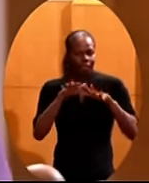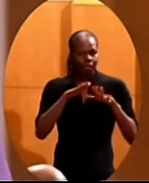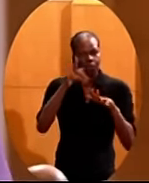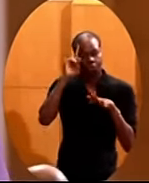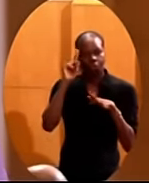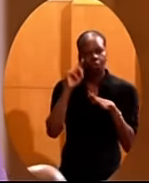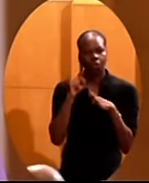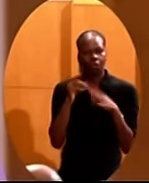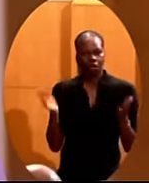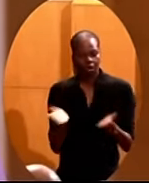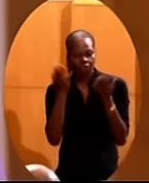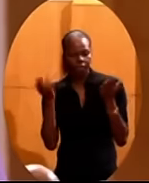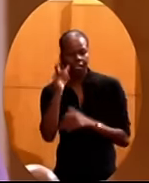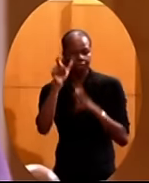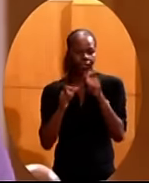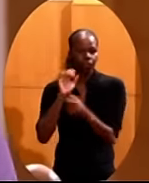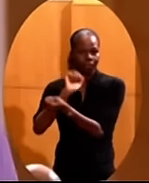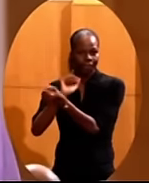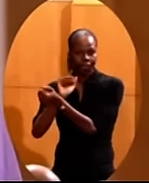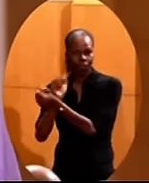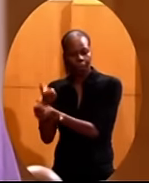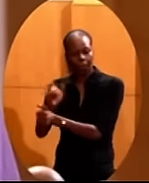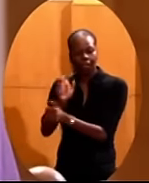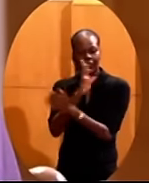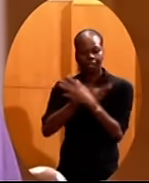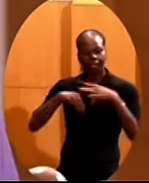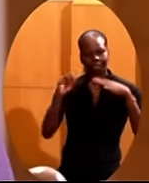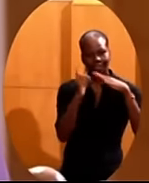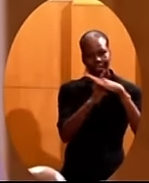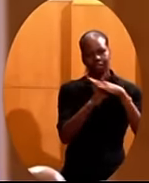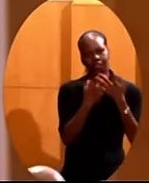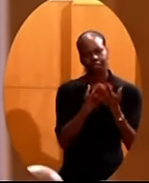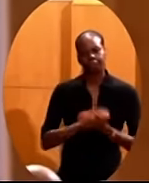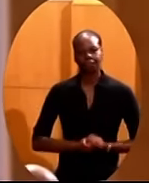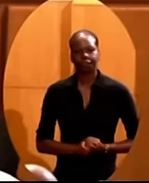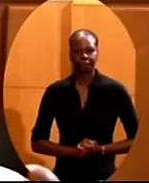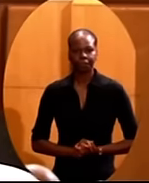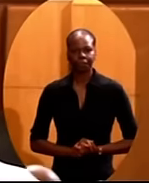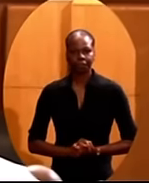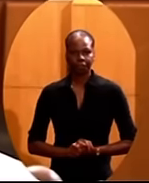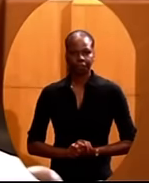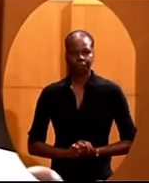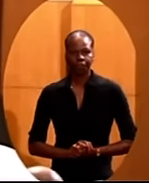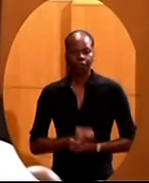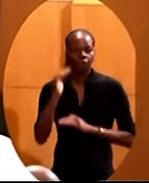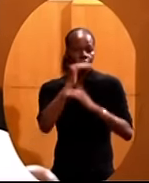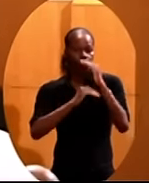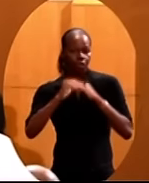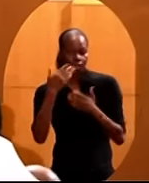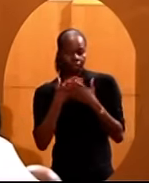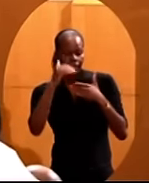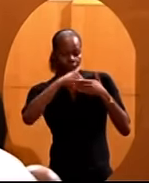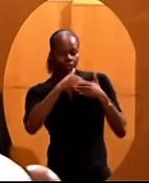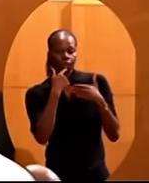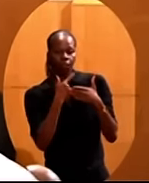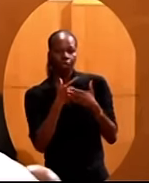jeunes sortis de l'incarcération ou ou susceptible de l'être ce plan devra également